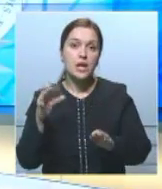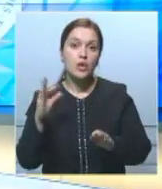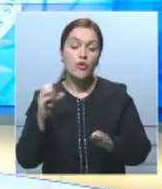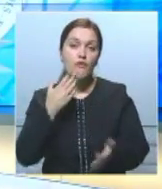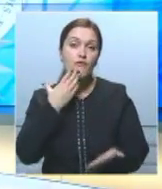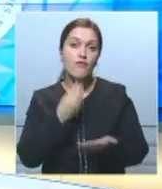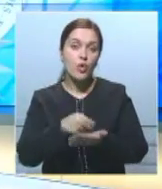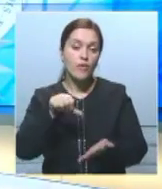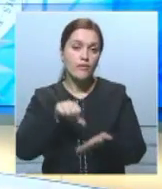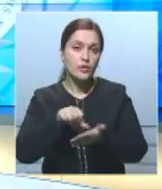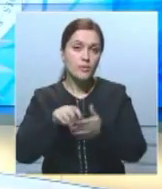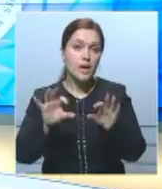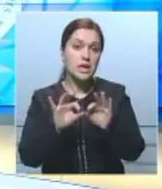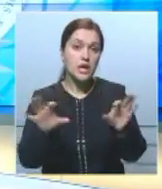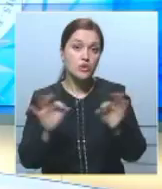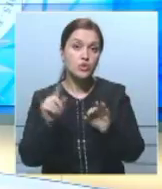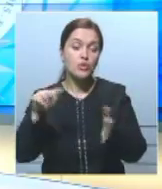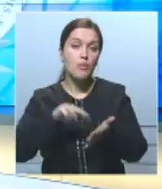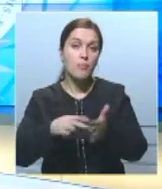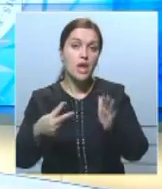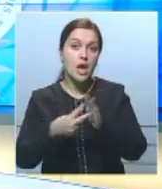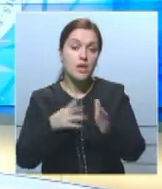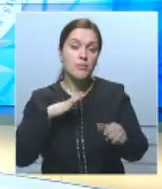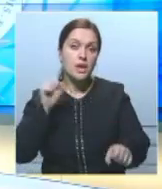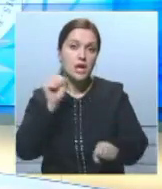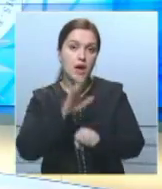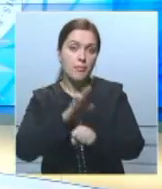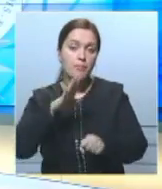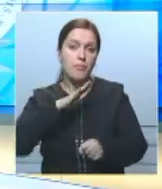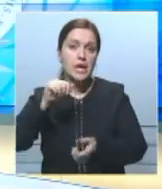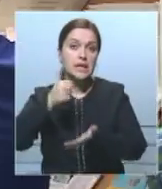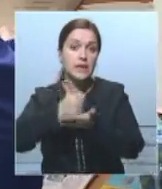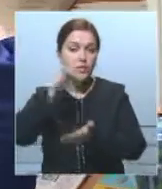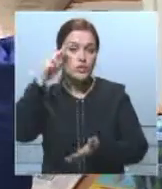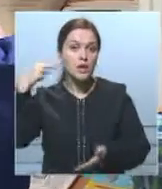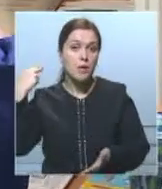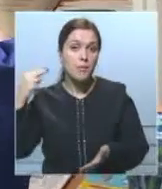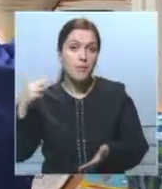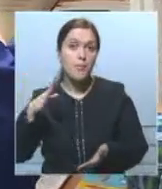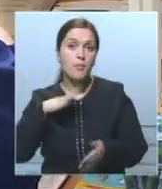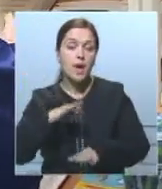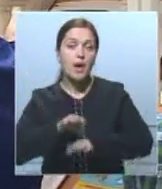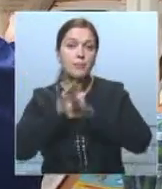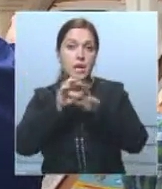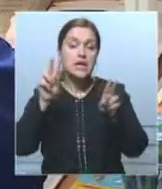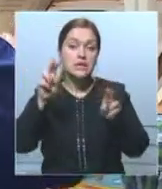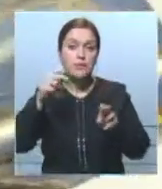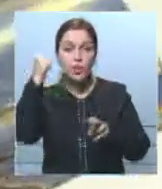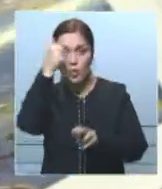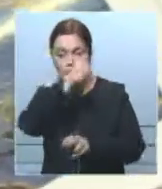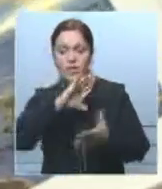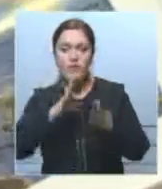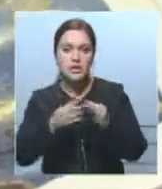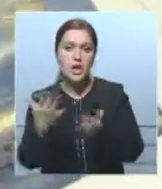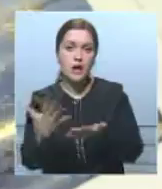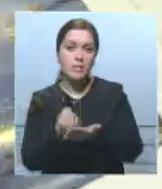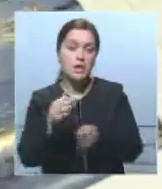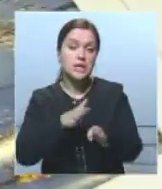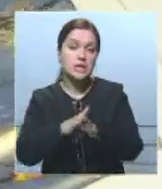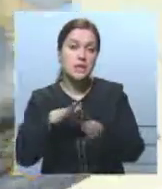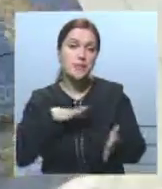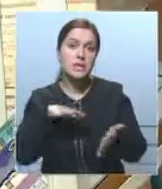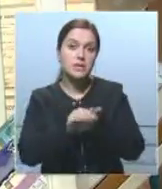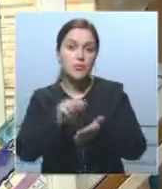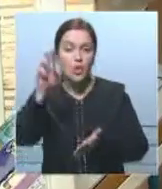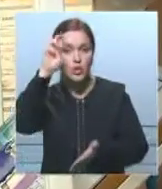своем выступлении она отметила, что цели, поставленные главой государства по проведению тематического года, в целом достигнуты. В их реализации были задействованы